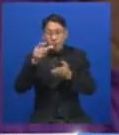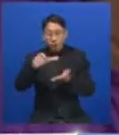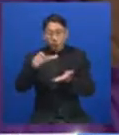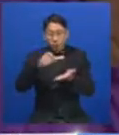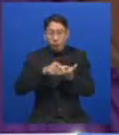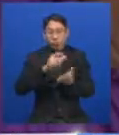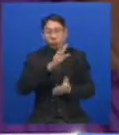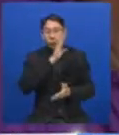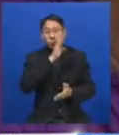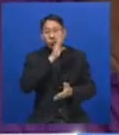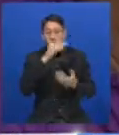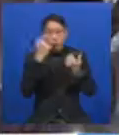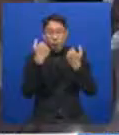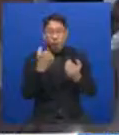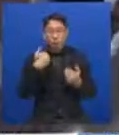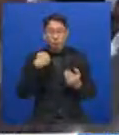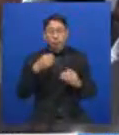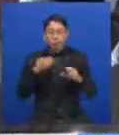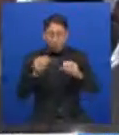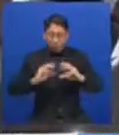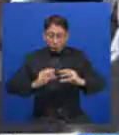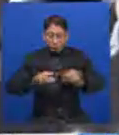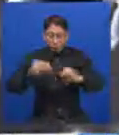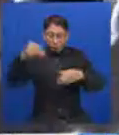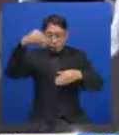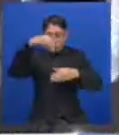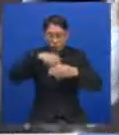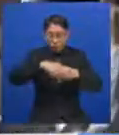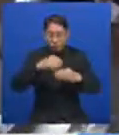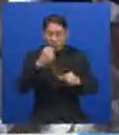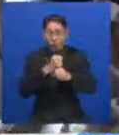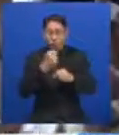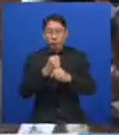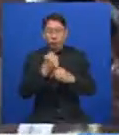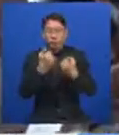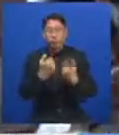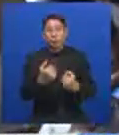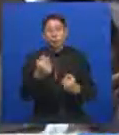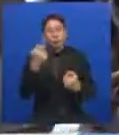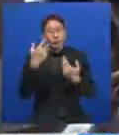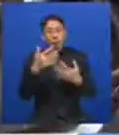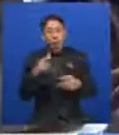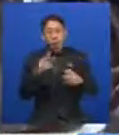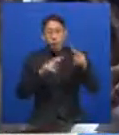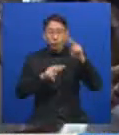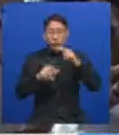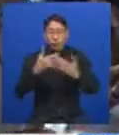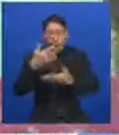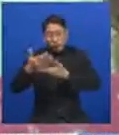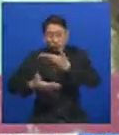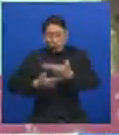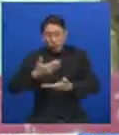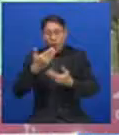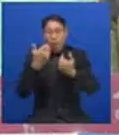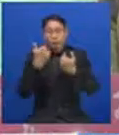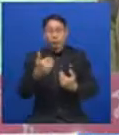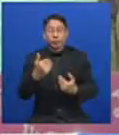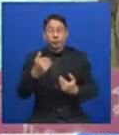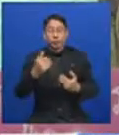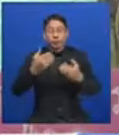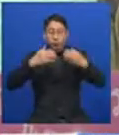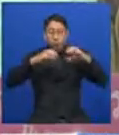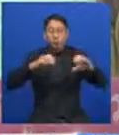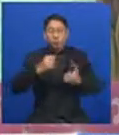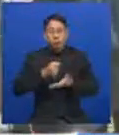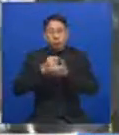แบบส่วนด้านบรรจุภัณฑ์ได้มอบให้อุตสาหกรรมจังหวัดเป็นผู้ดำเนินการและสำหรับด้านการตลาดได้ขอให้ทางภาครัฐช่วยกัน